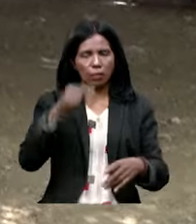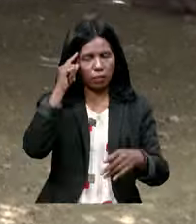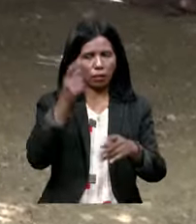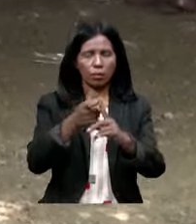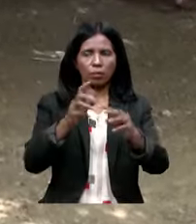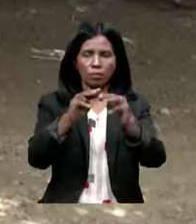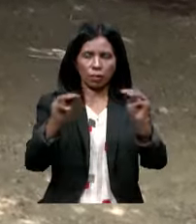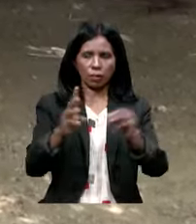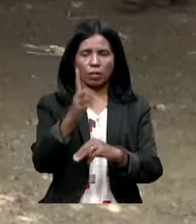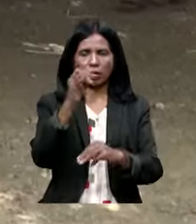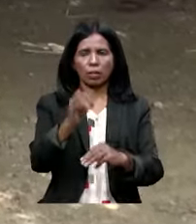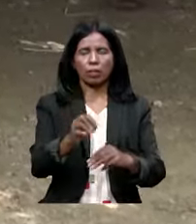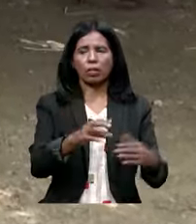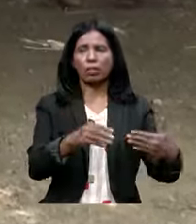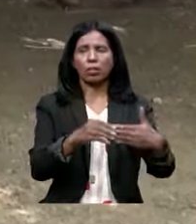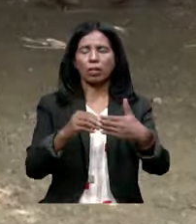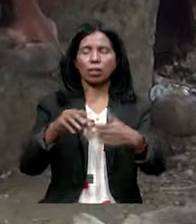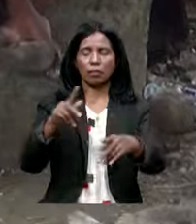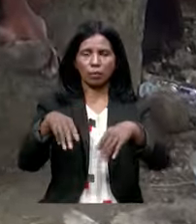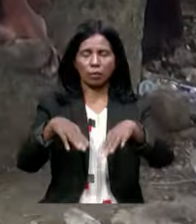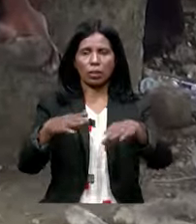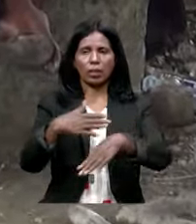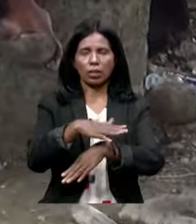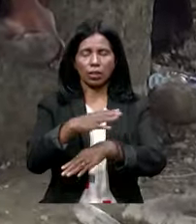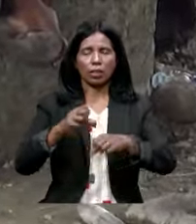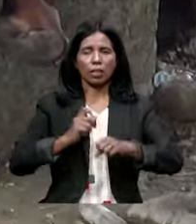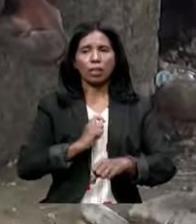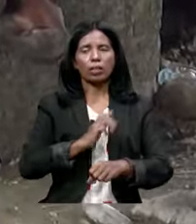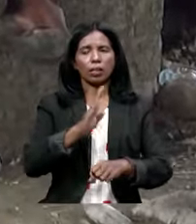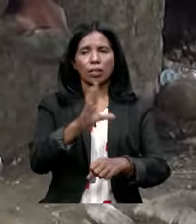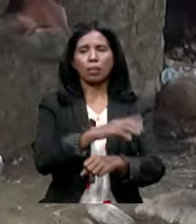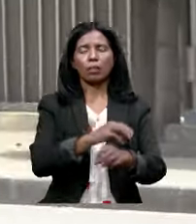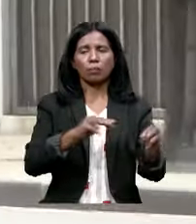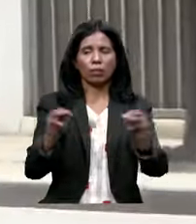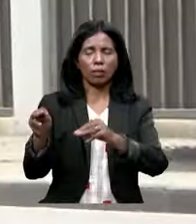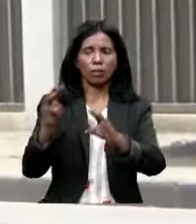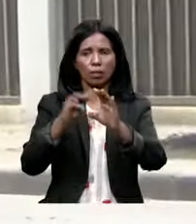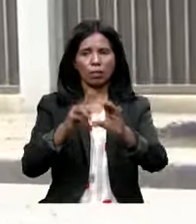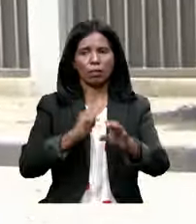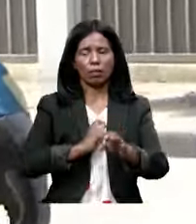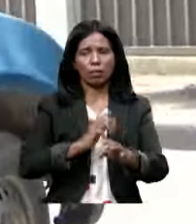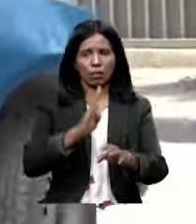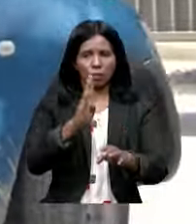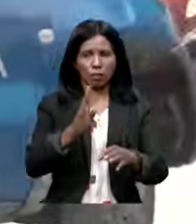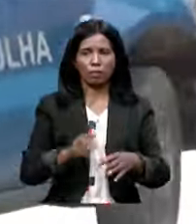autoridade município de Lice organiza negociante i kansira iha are tasibun be bonuk mudahotu ba mercado TBC Abraham Amaral Ziemen.